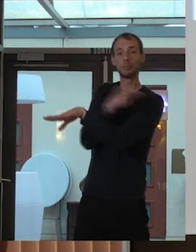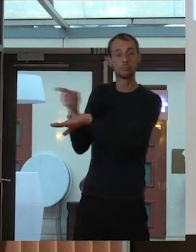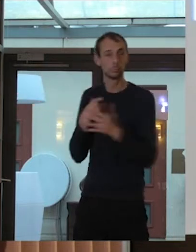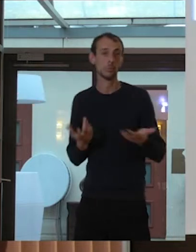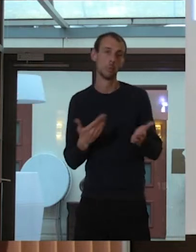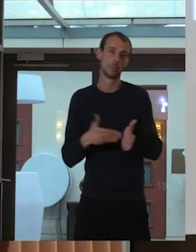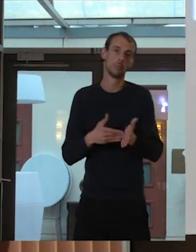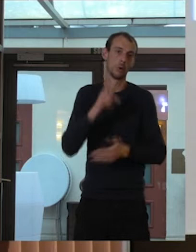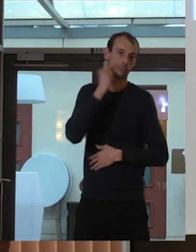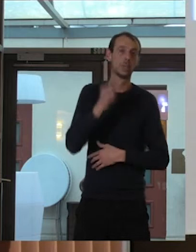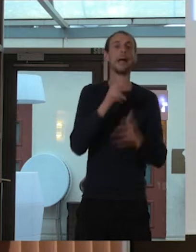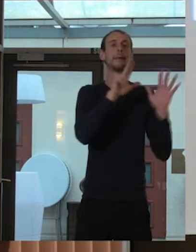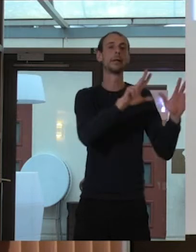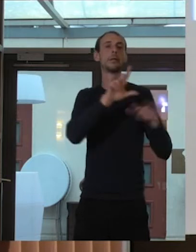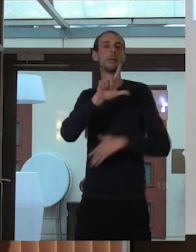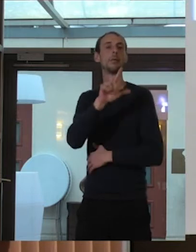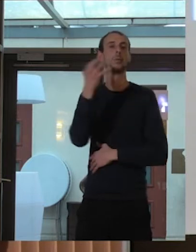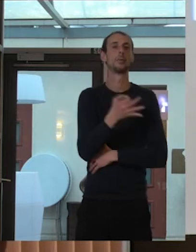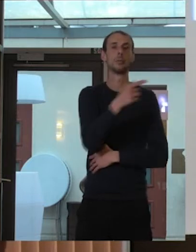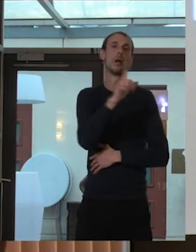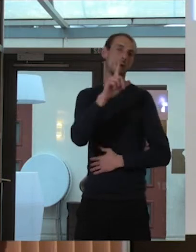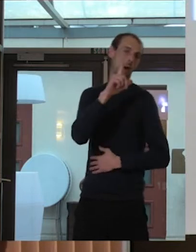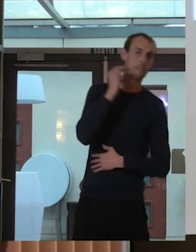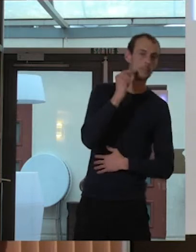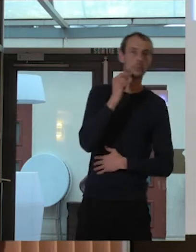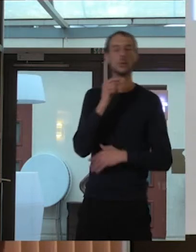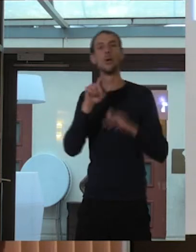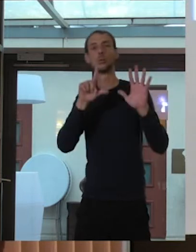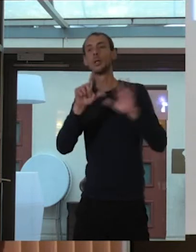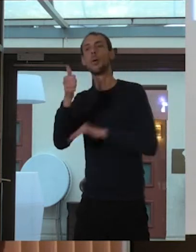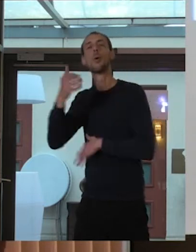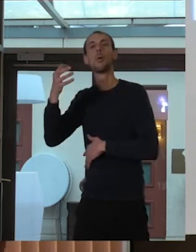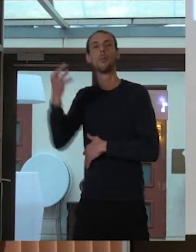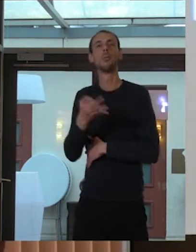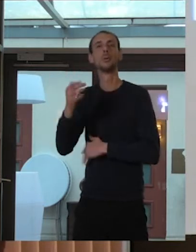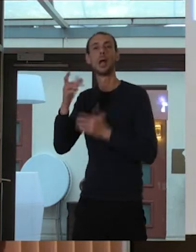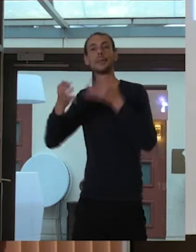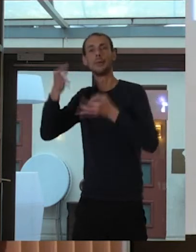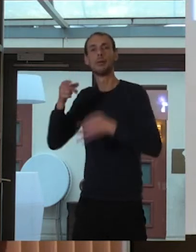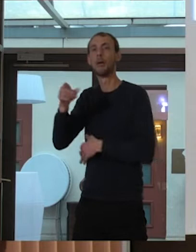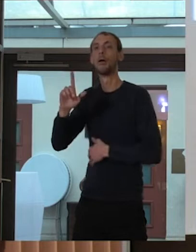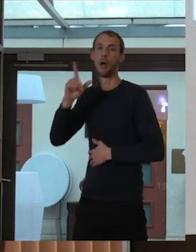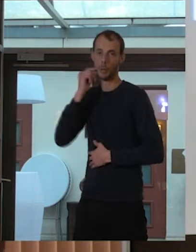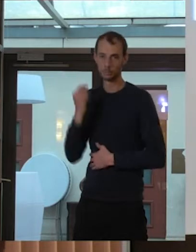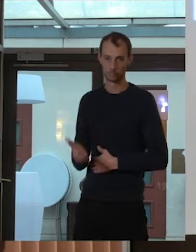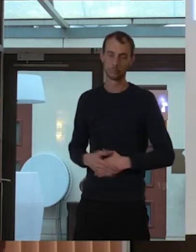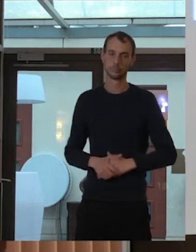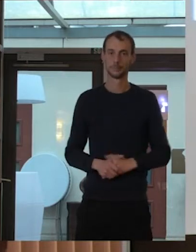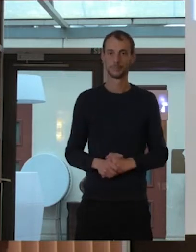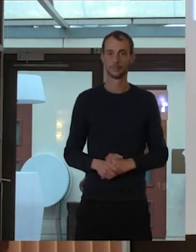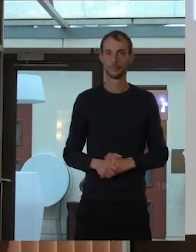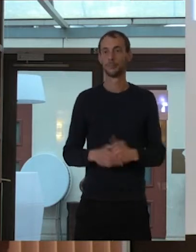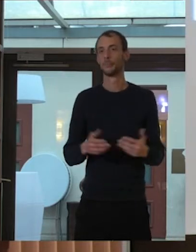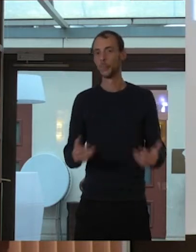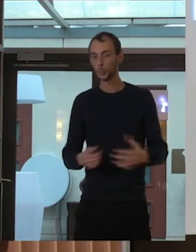82% des présidents d'associations sont des hommes, 71% des trésoriers sont des hommes. Donc pour réfléchir de façon